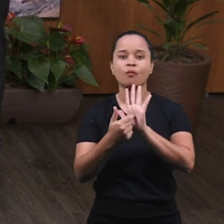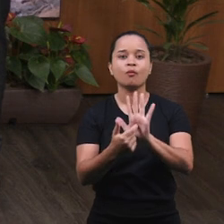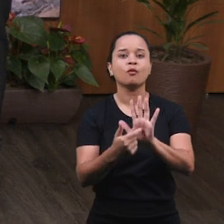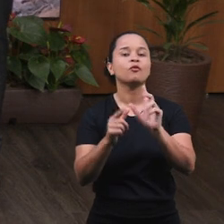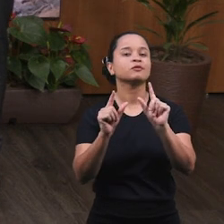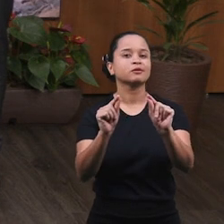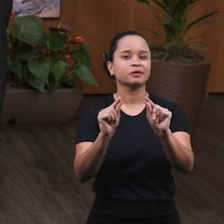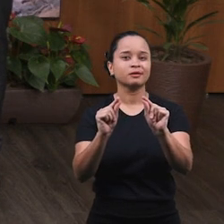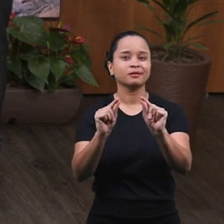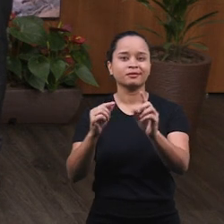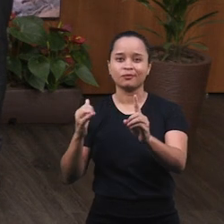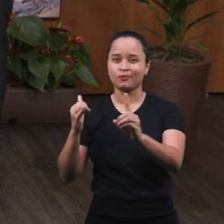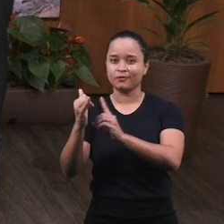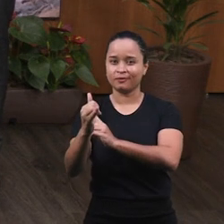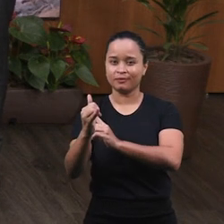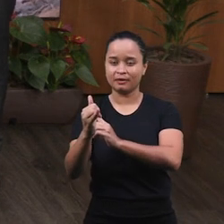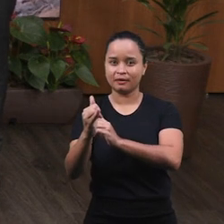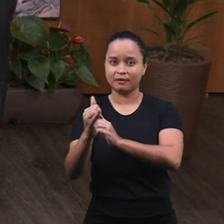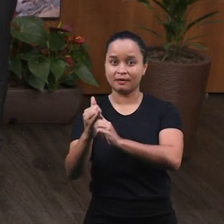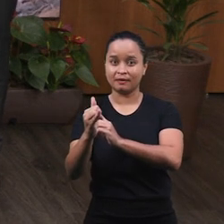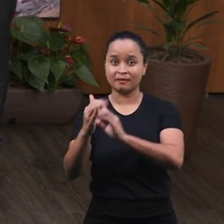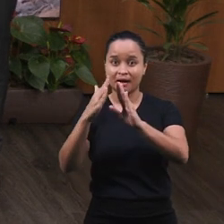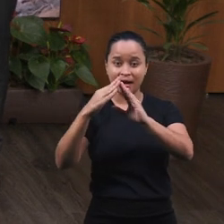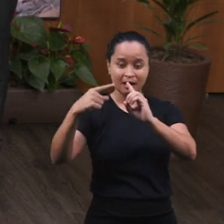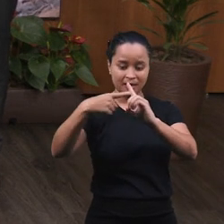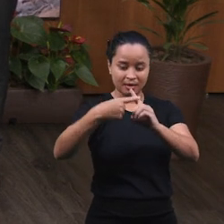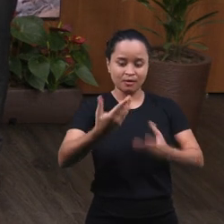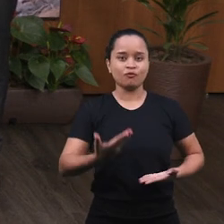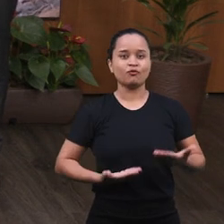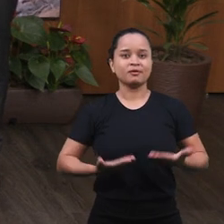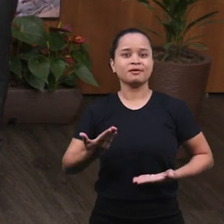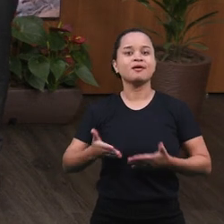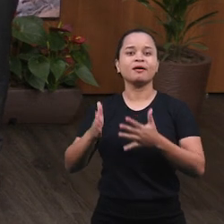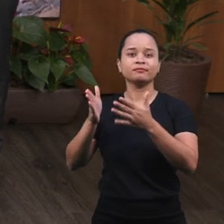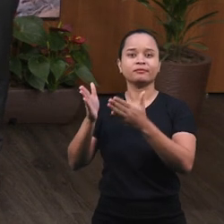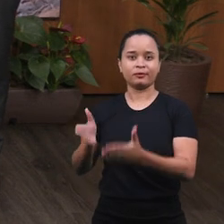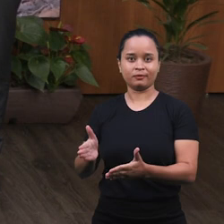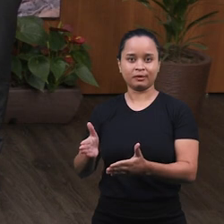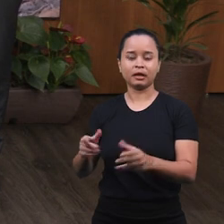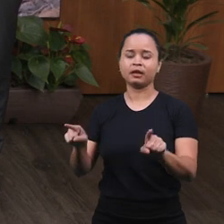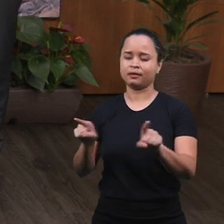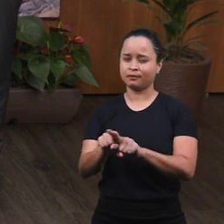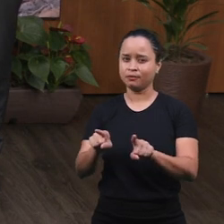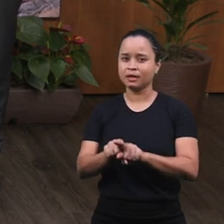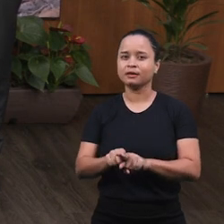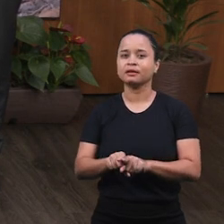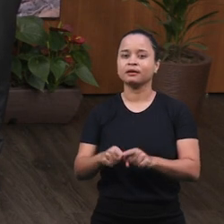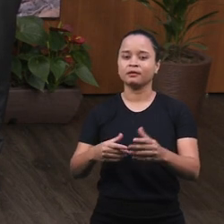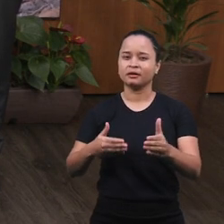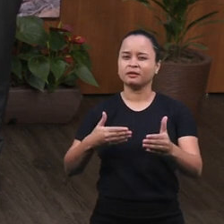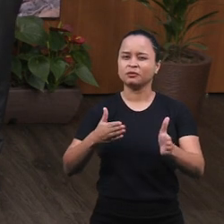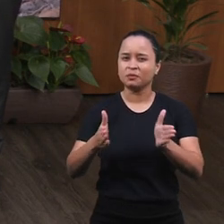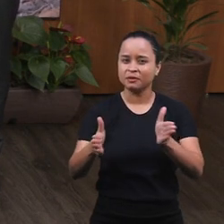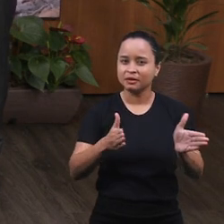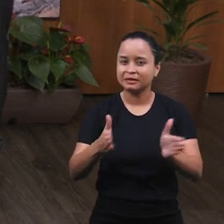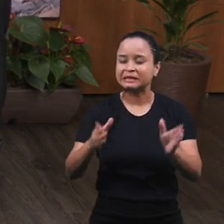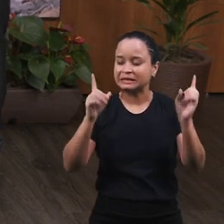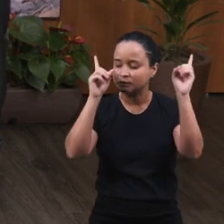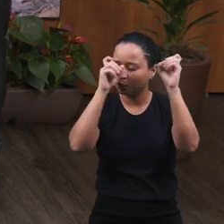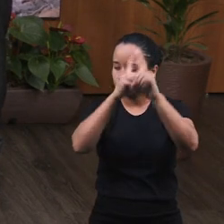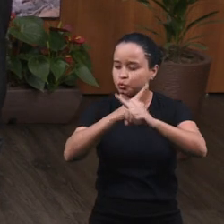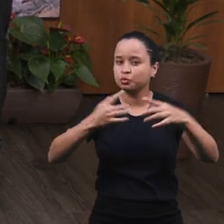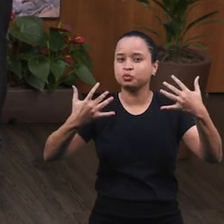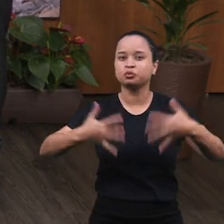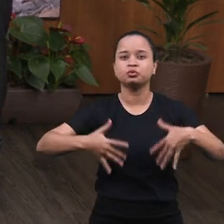exactement vers l'Église, qui aussi est dans une marche et qui traverse le désert de la vie. Mais